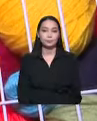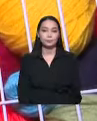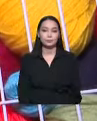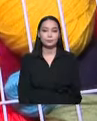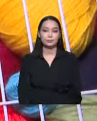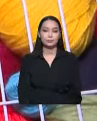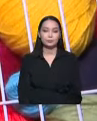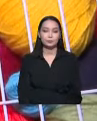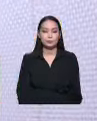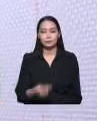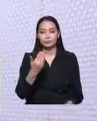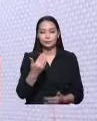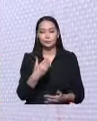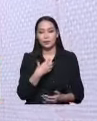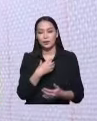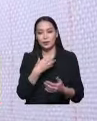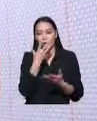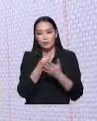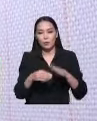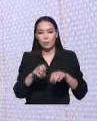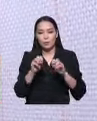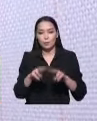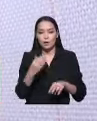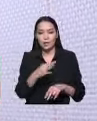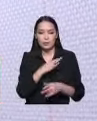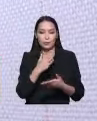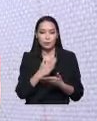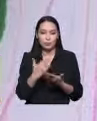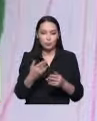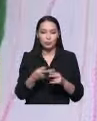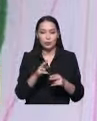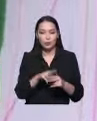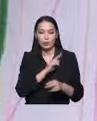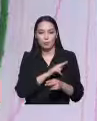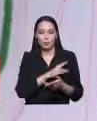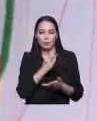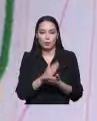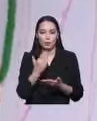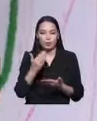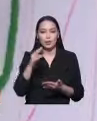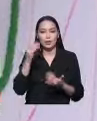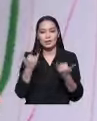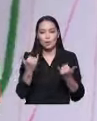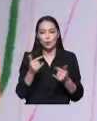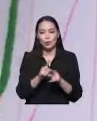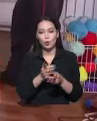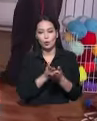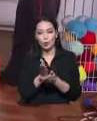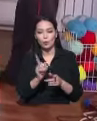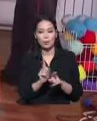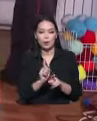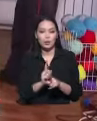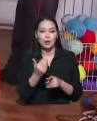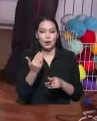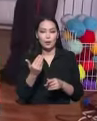Әлімжан Алханның негізгі мамандығы заңгер. Қазір ерекше кәсіпті дөңгелетіп отыр. Ескіні жаңғыртып, заманауи нақышта ұлттық өнерді ұлықтап жүрген